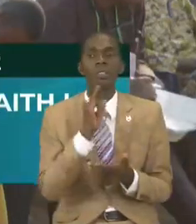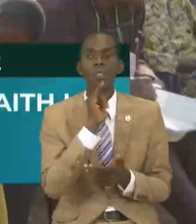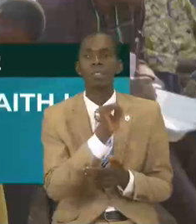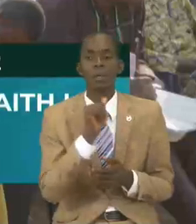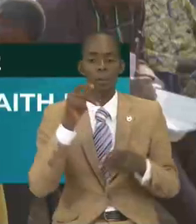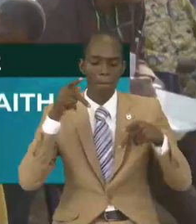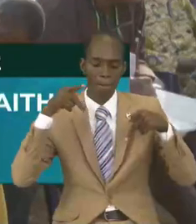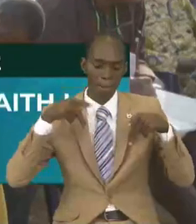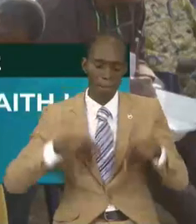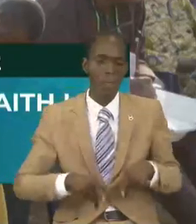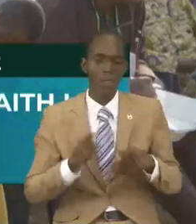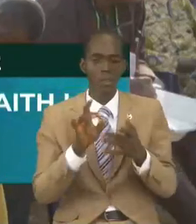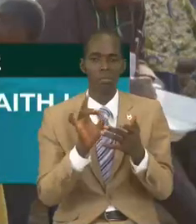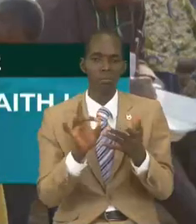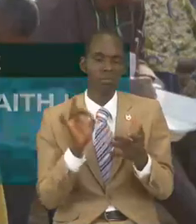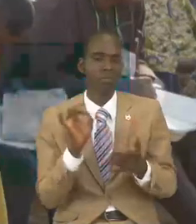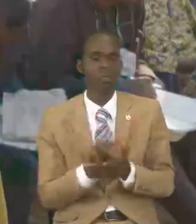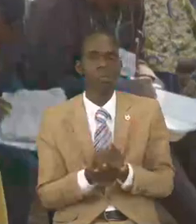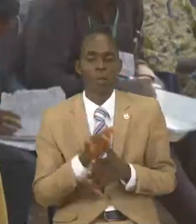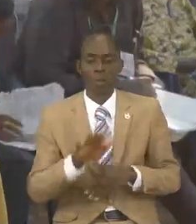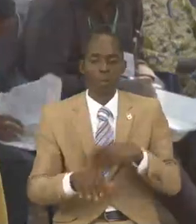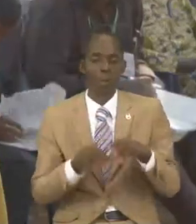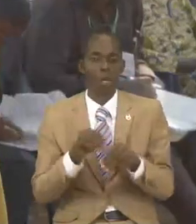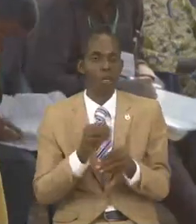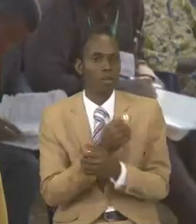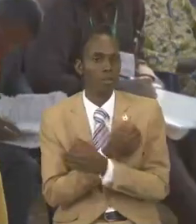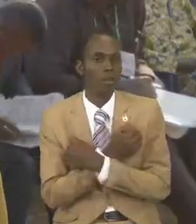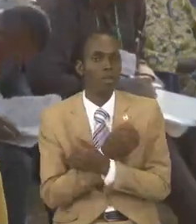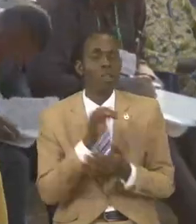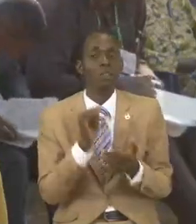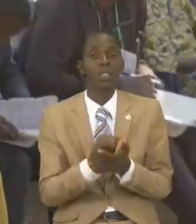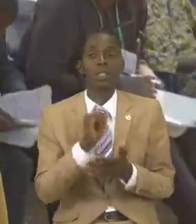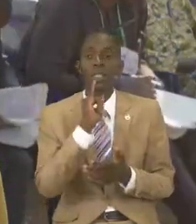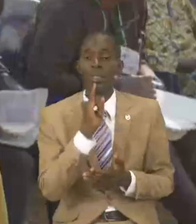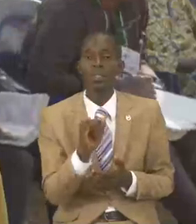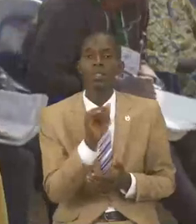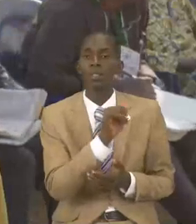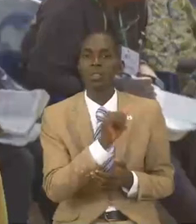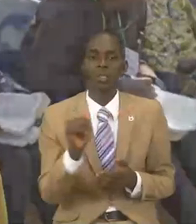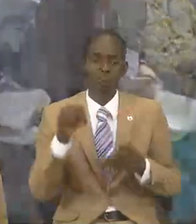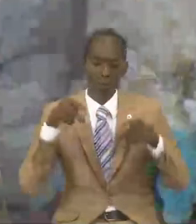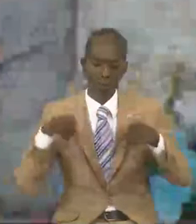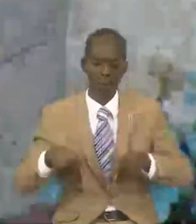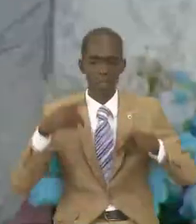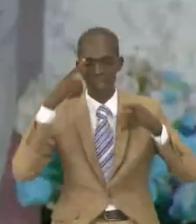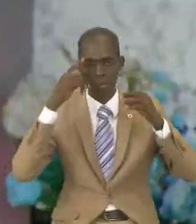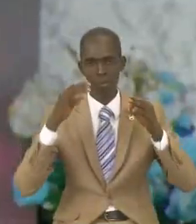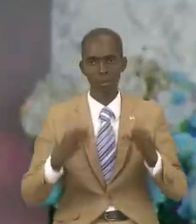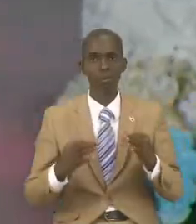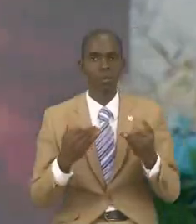choix personnel. Et marcher dans la charité, ça, c'est une décision